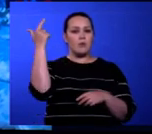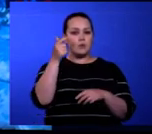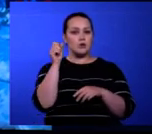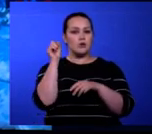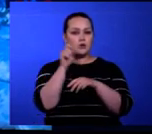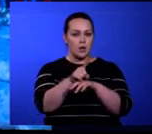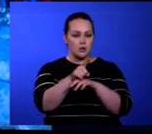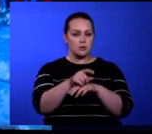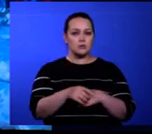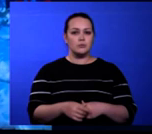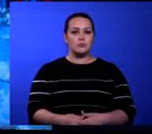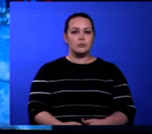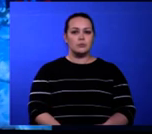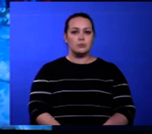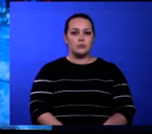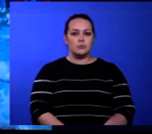задание.